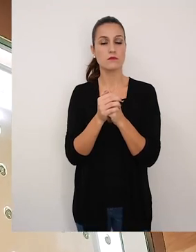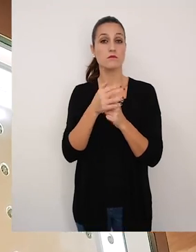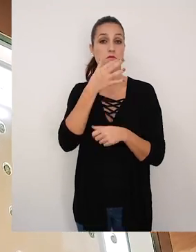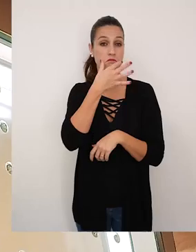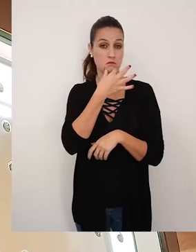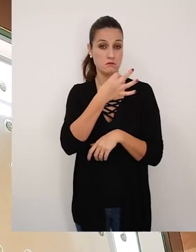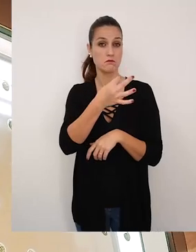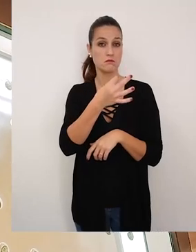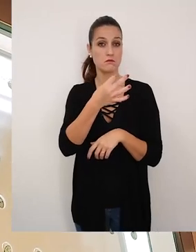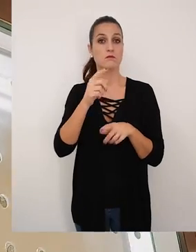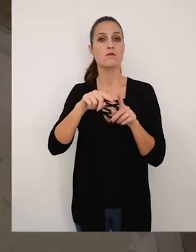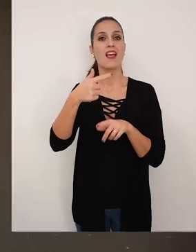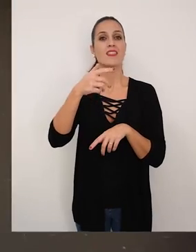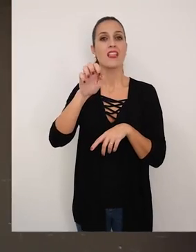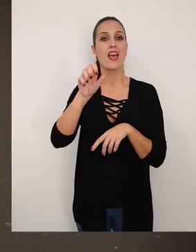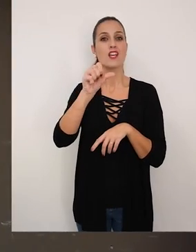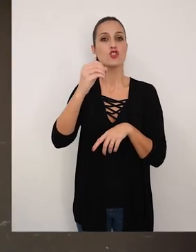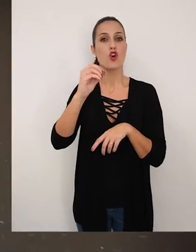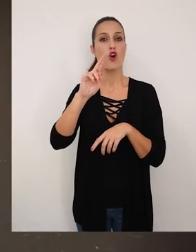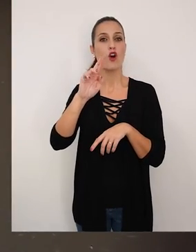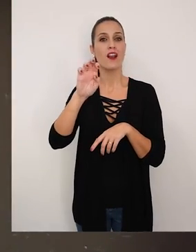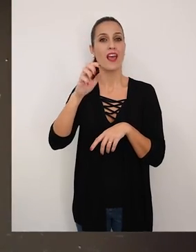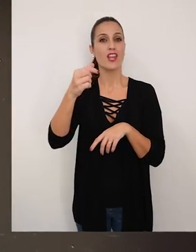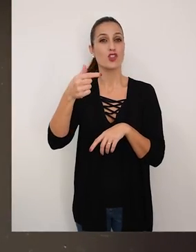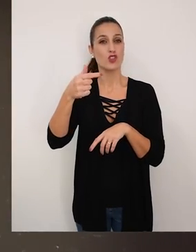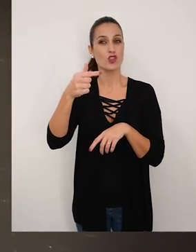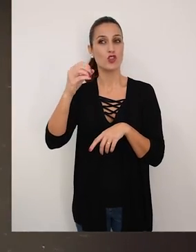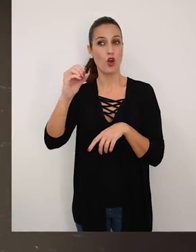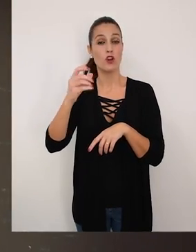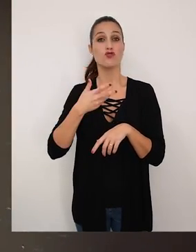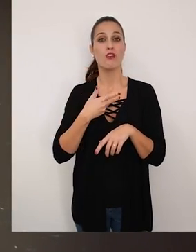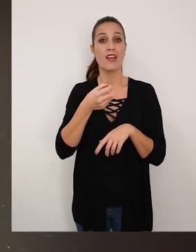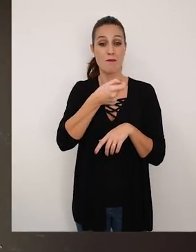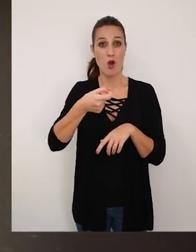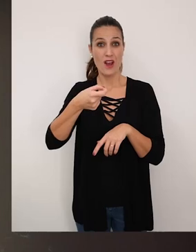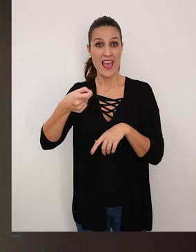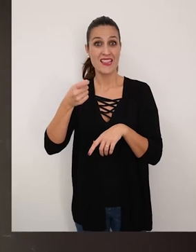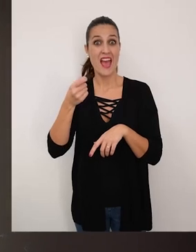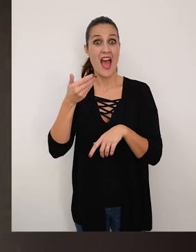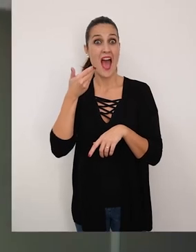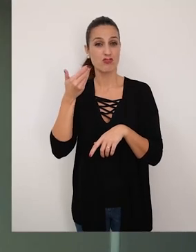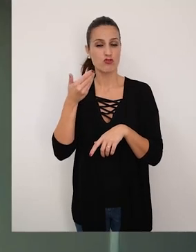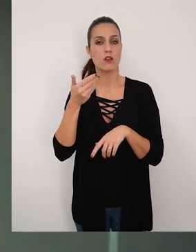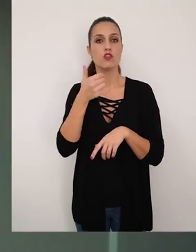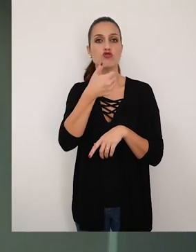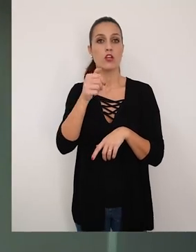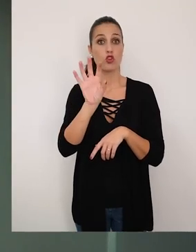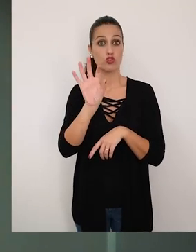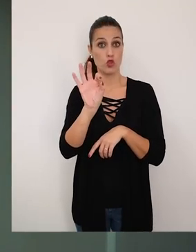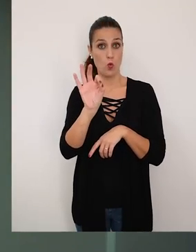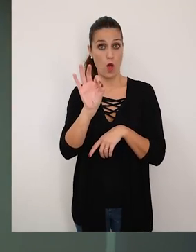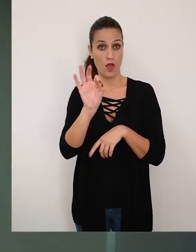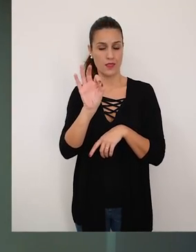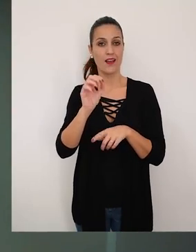Degno di nota è il celebre tesoretto, costituito da 150 monete d'argento, mentre attira